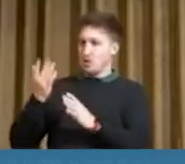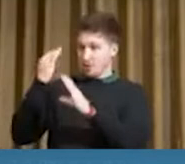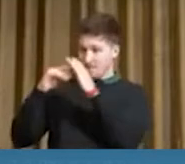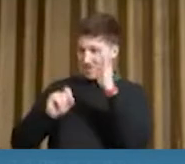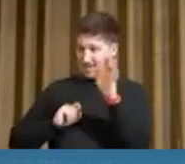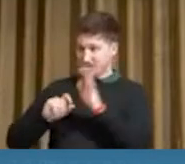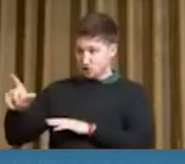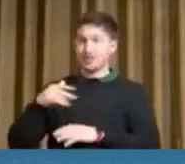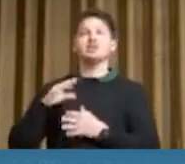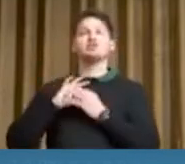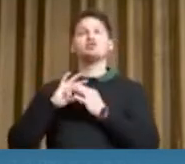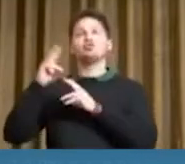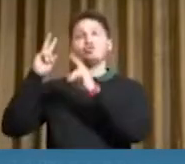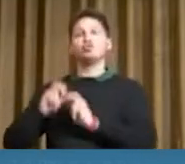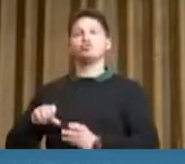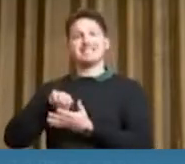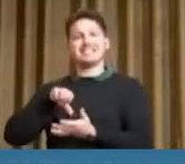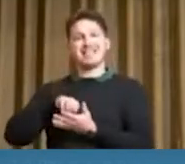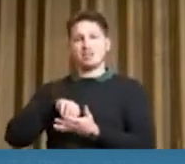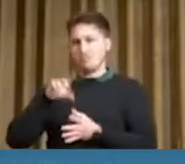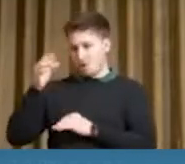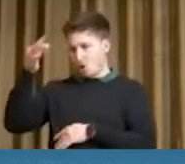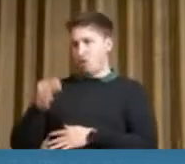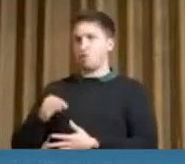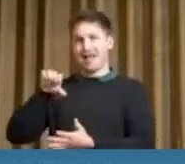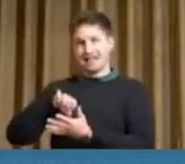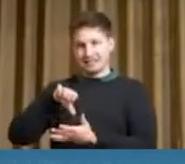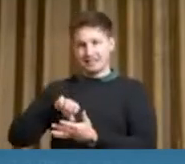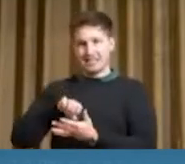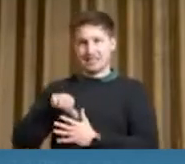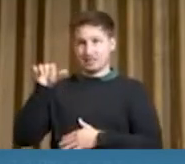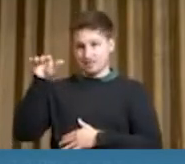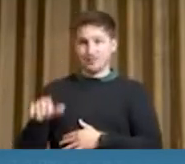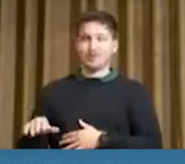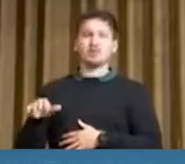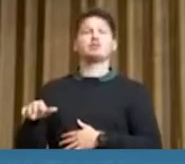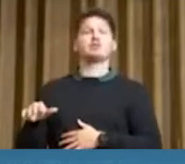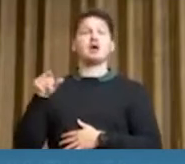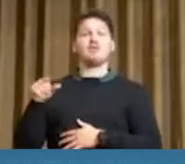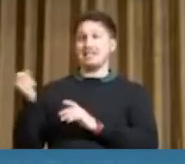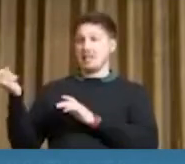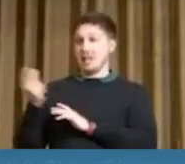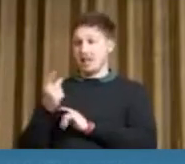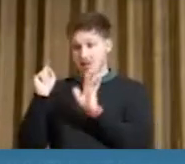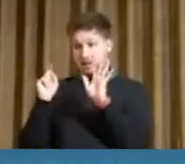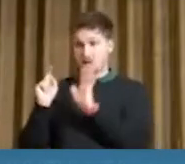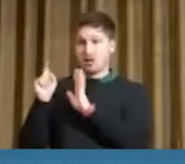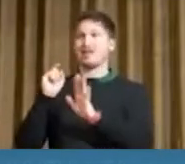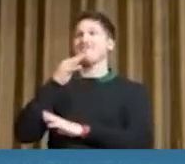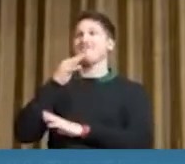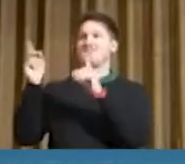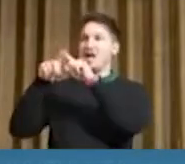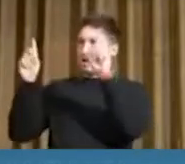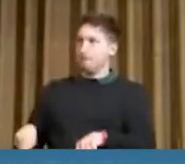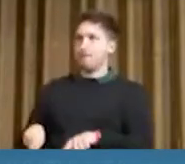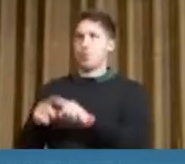das Studienzentrum, also über das lokale Studienzentrum, mit einem Link auf einen Fragebogen, der dann ausgefüllt werden muss.